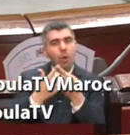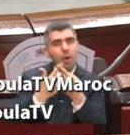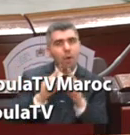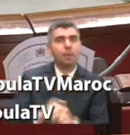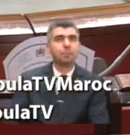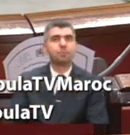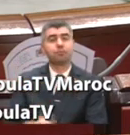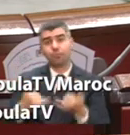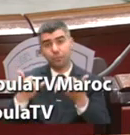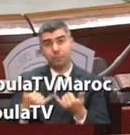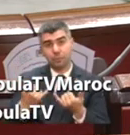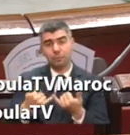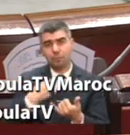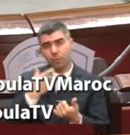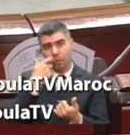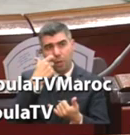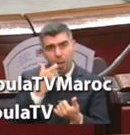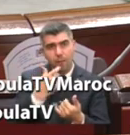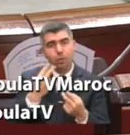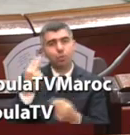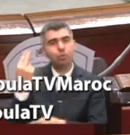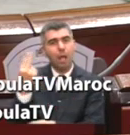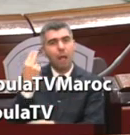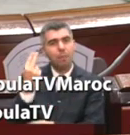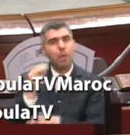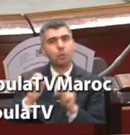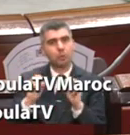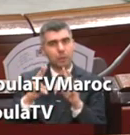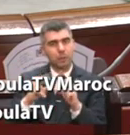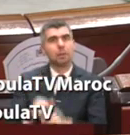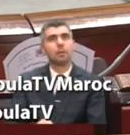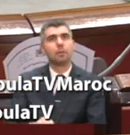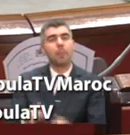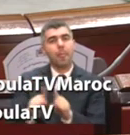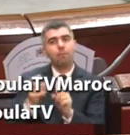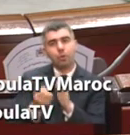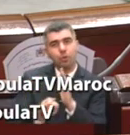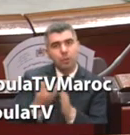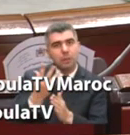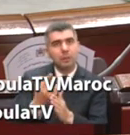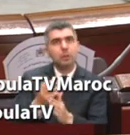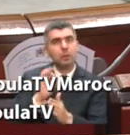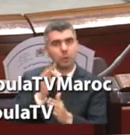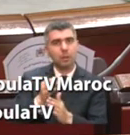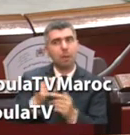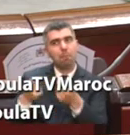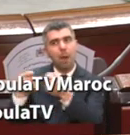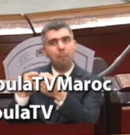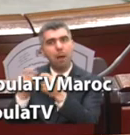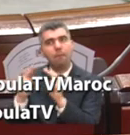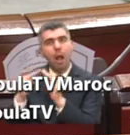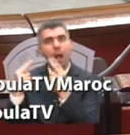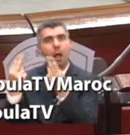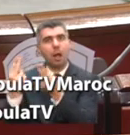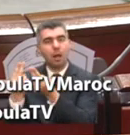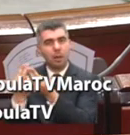والان تنشوفوا جامعات يعني كتشرف المغرب، هناك جامعتين جديدتين اللي في المستوى ديال الطراز الجامعات الدوليه، اللي هي الجامعه